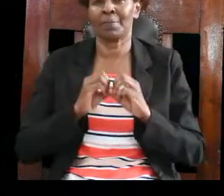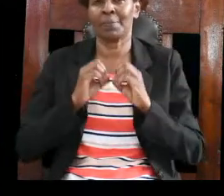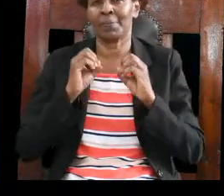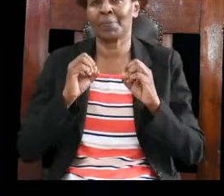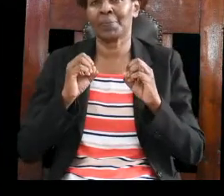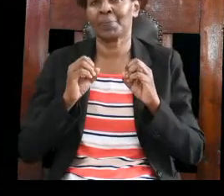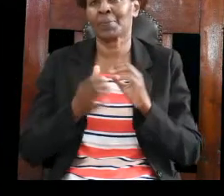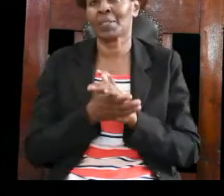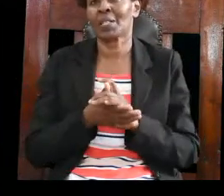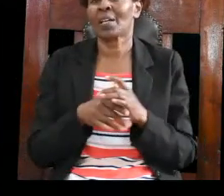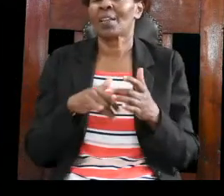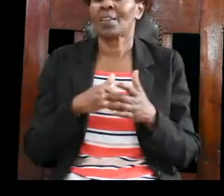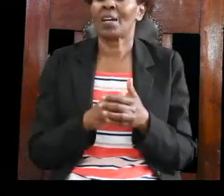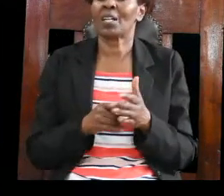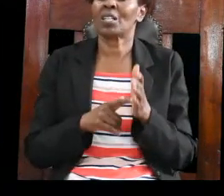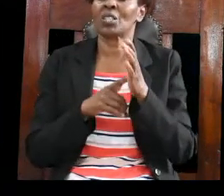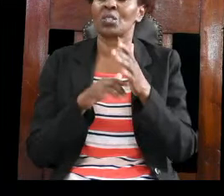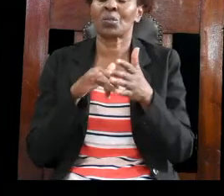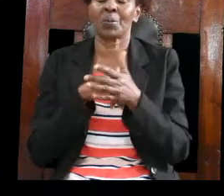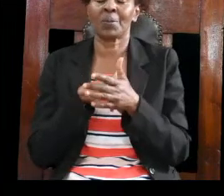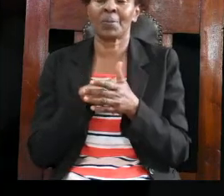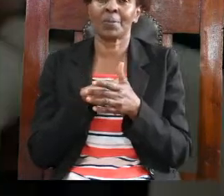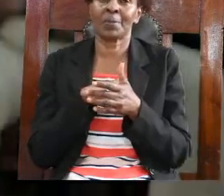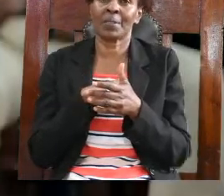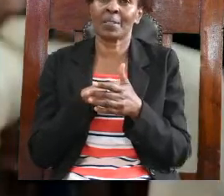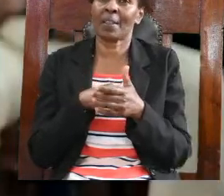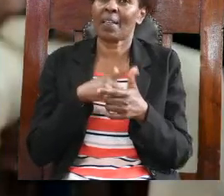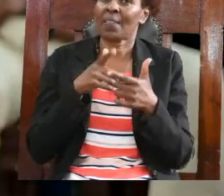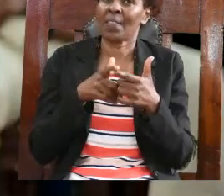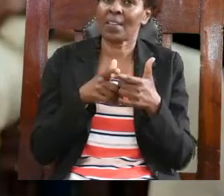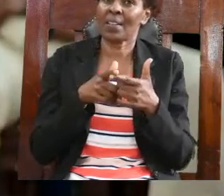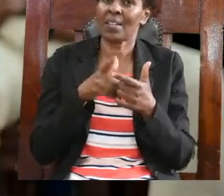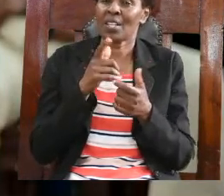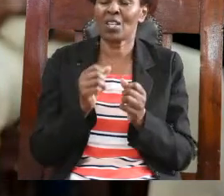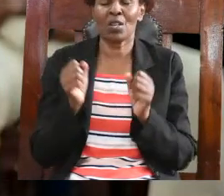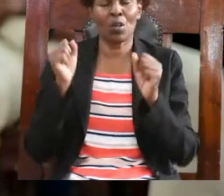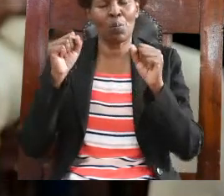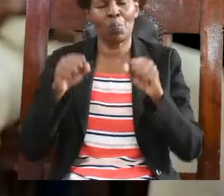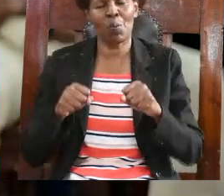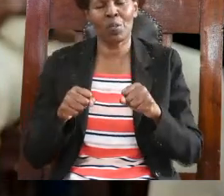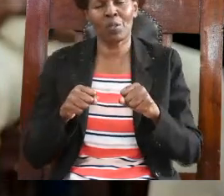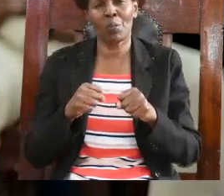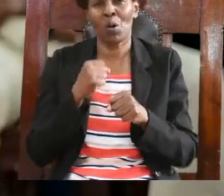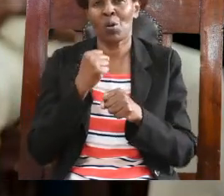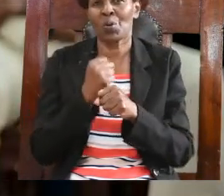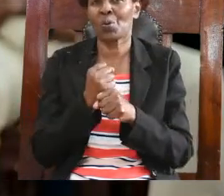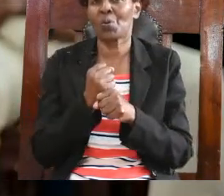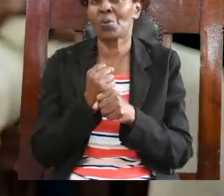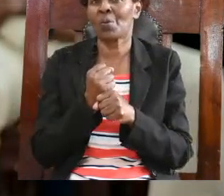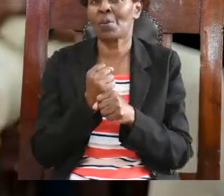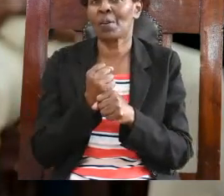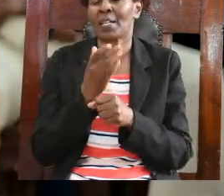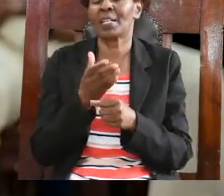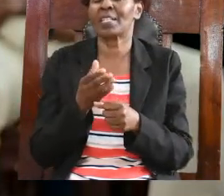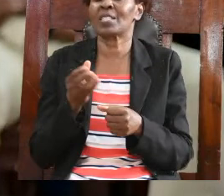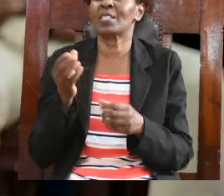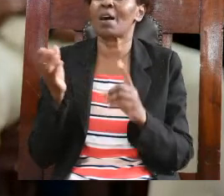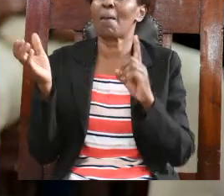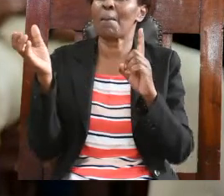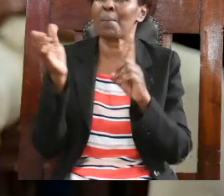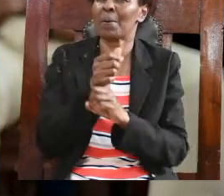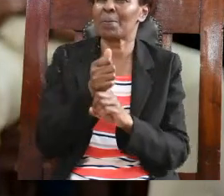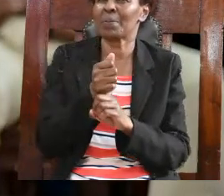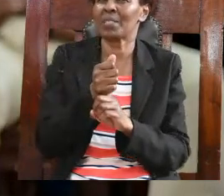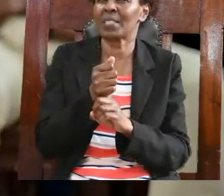kupaa juu. Na hiyo inamaanisha basi hataweza kutimiza kusudi lake na hataweza kuondoka